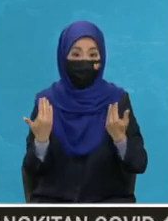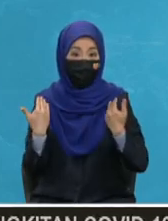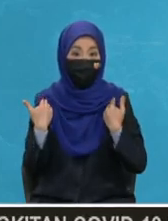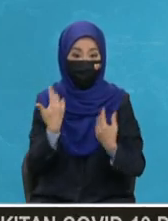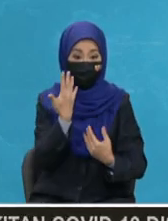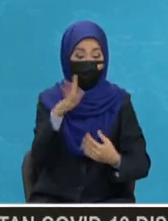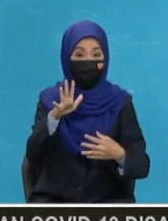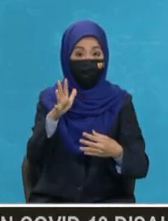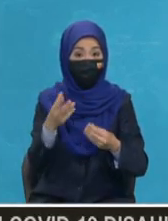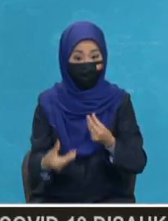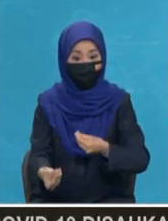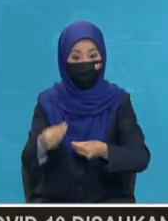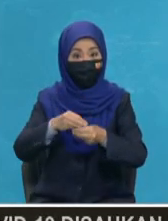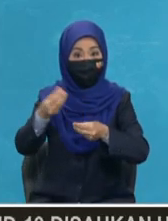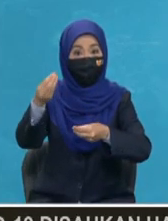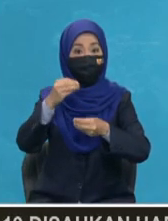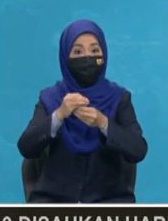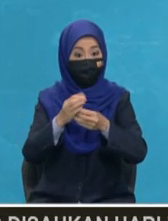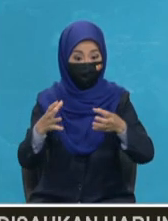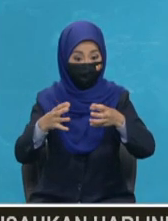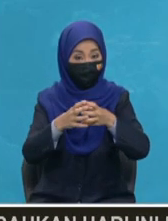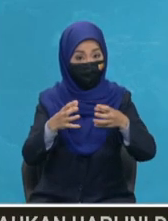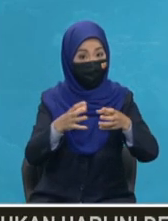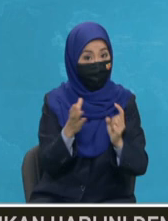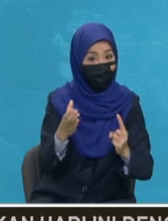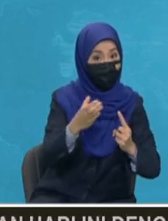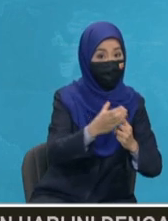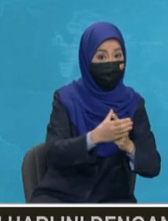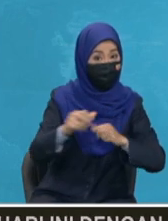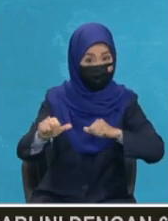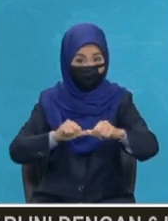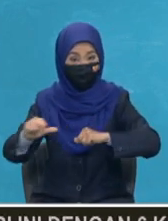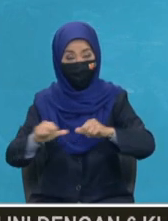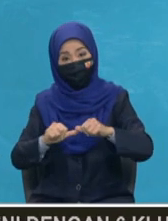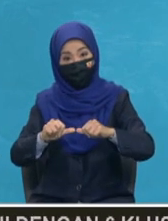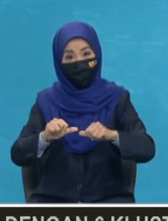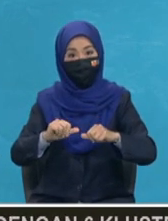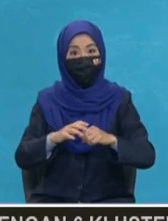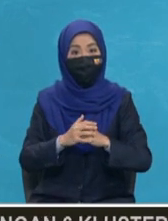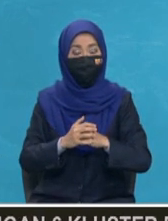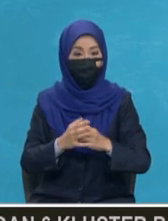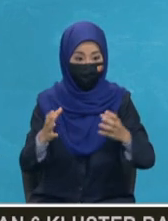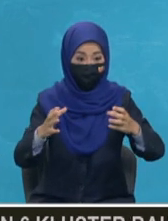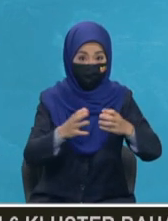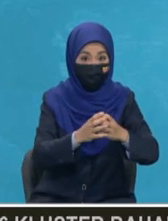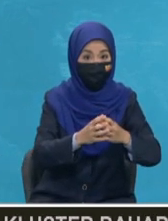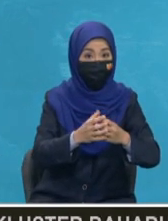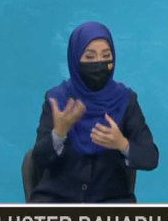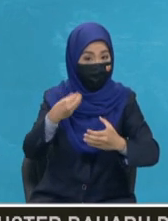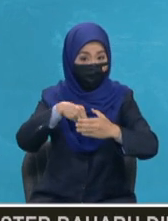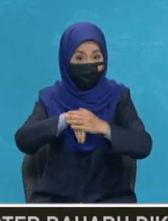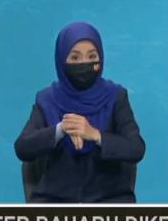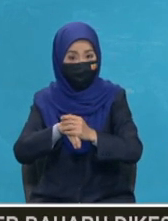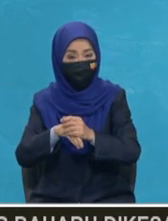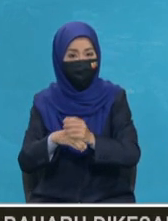15 tambahan cash-cash baru kepada 10 khastev yang sedia ada cash dalam Cluster Cluster aktif ini adalah